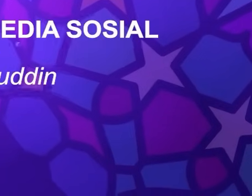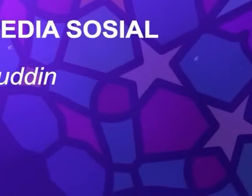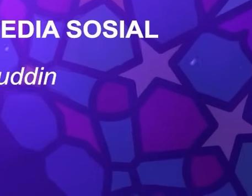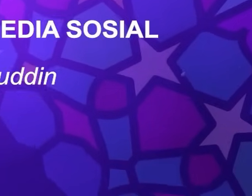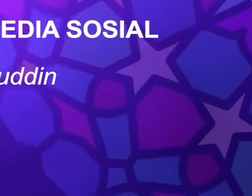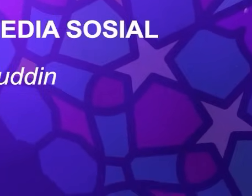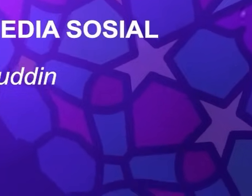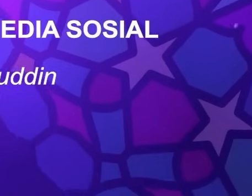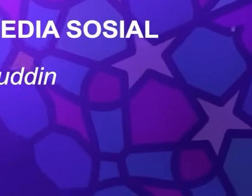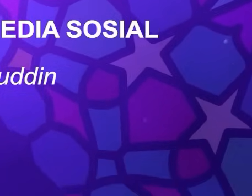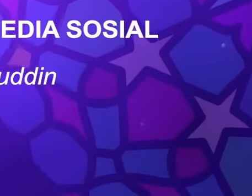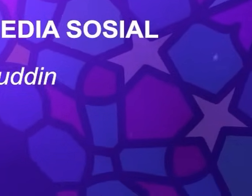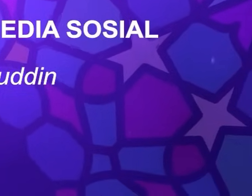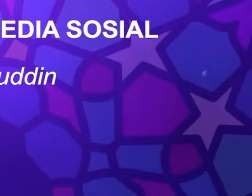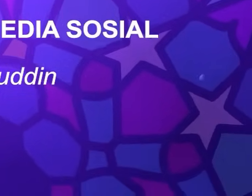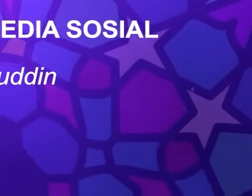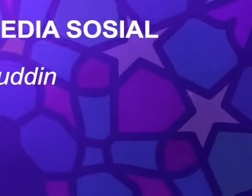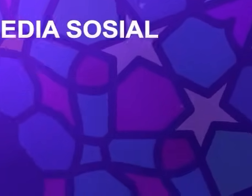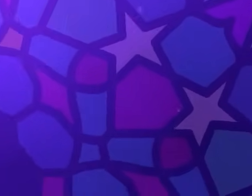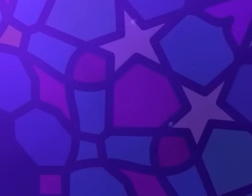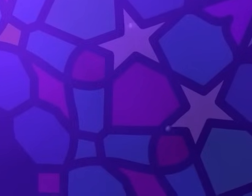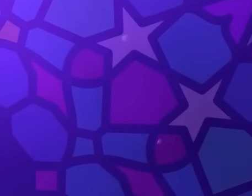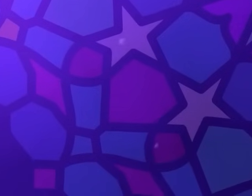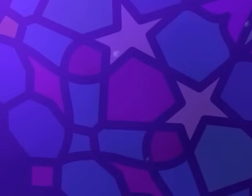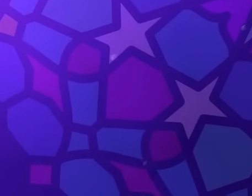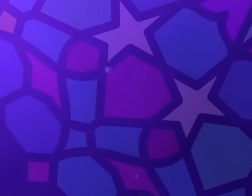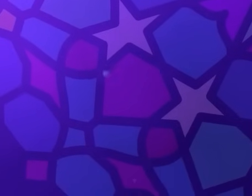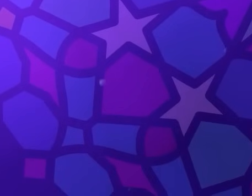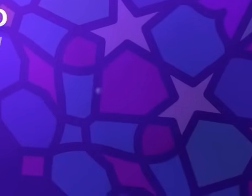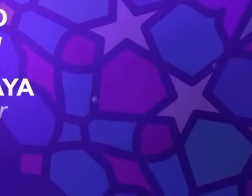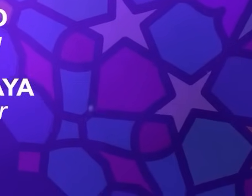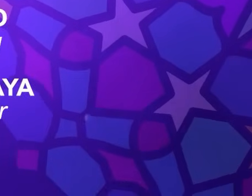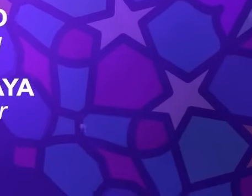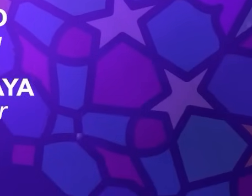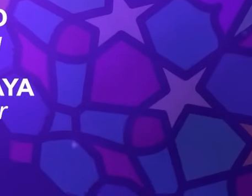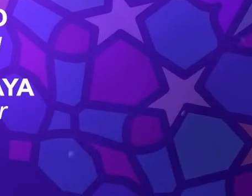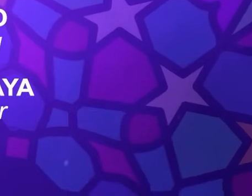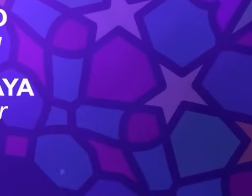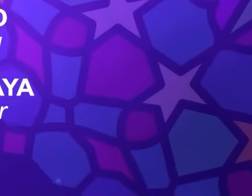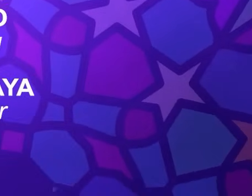واجعله لنا هجتين.